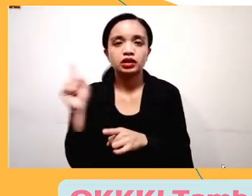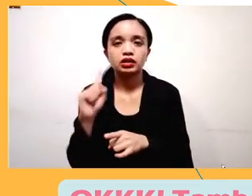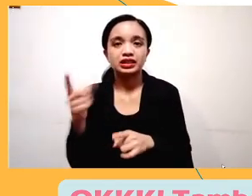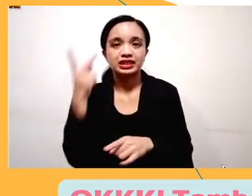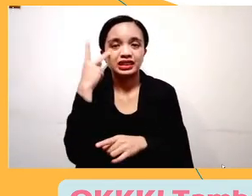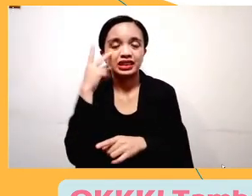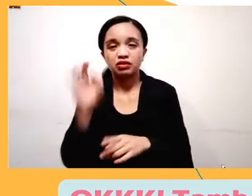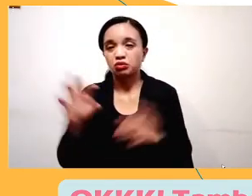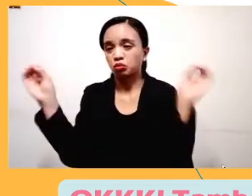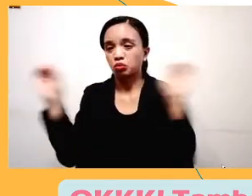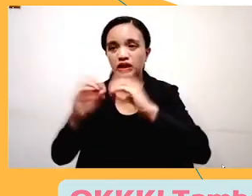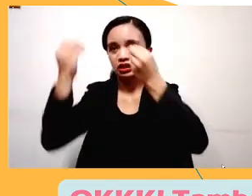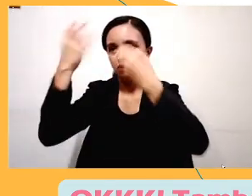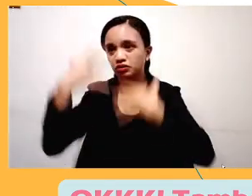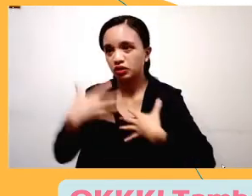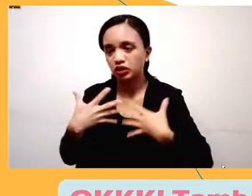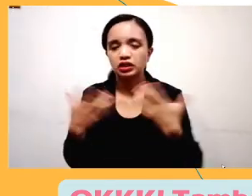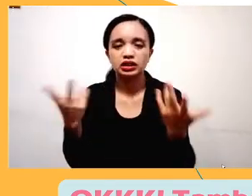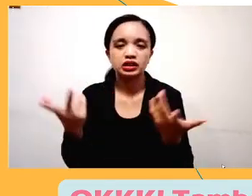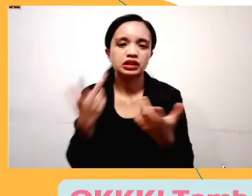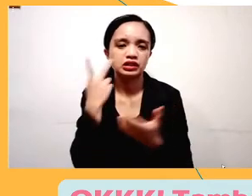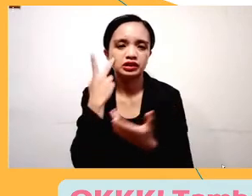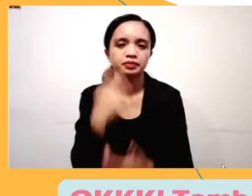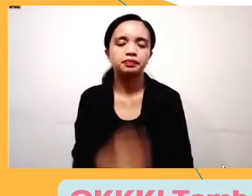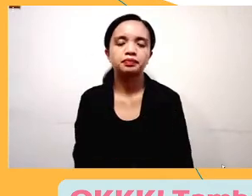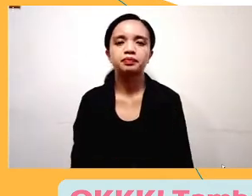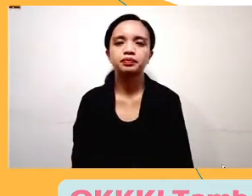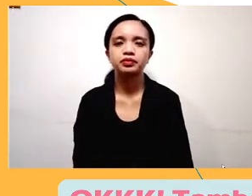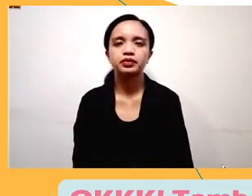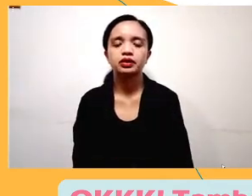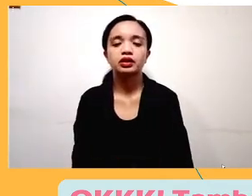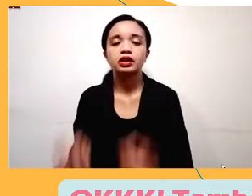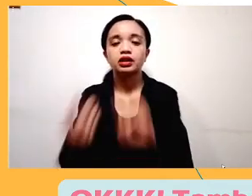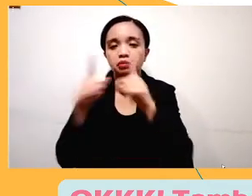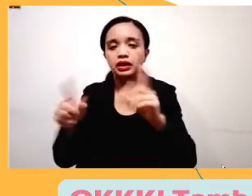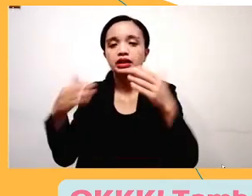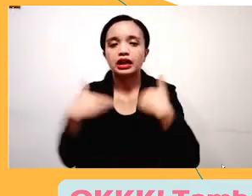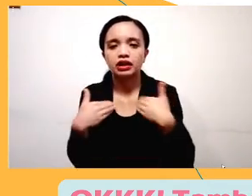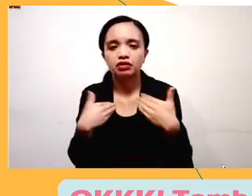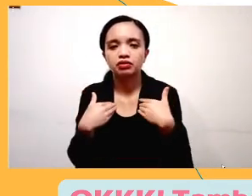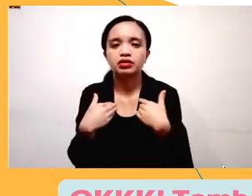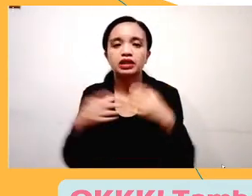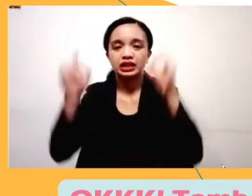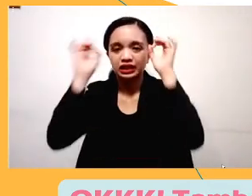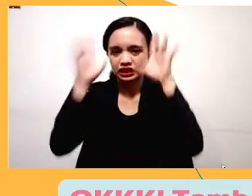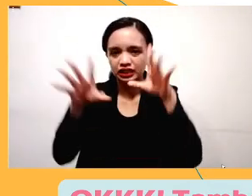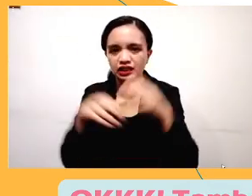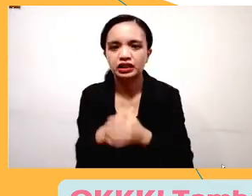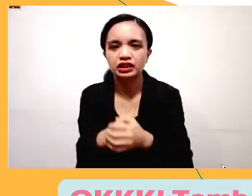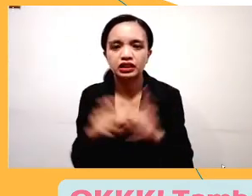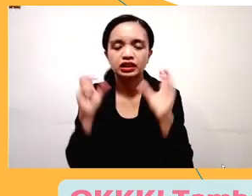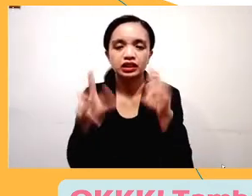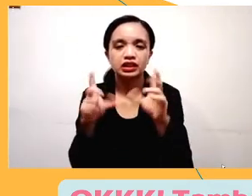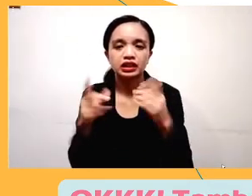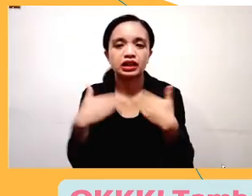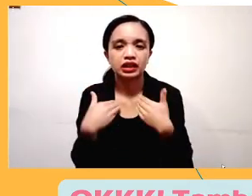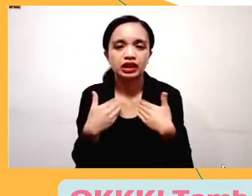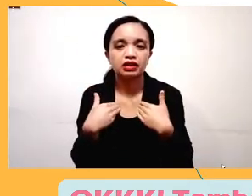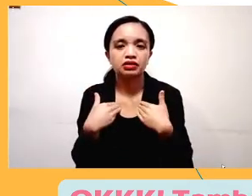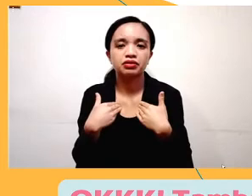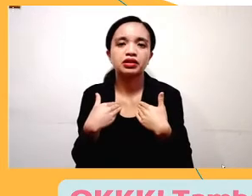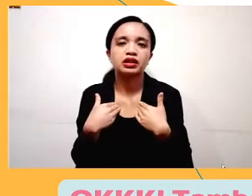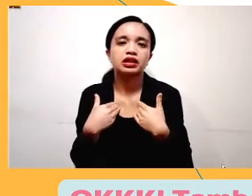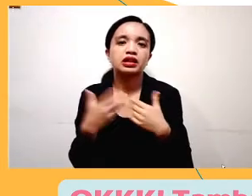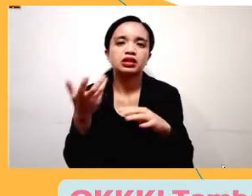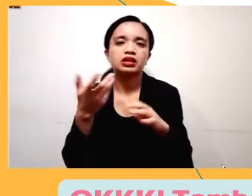kang information, risk ka ng risk, the dangerous then. But also, there are calculated risks. Okay? There are also foolish things that we go